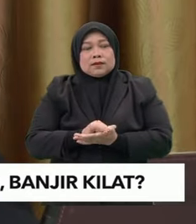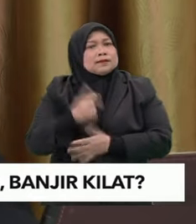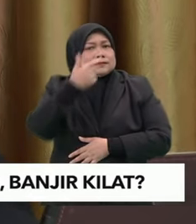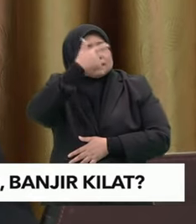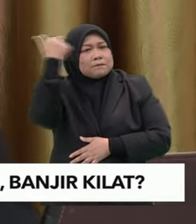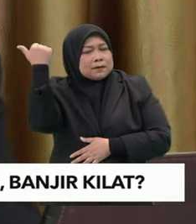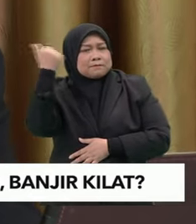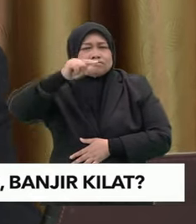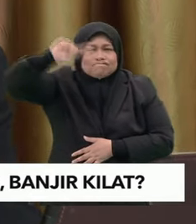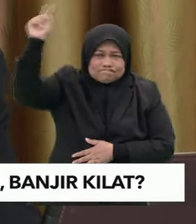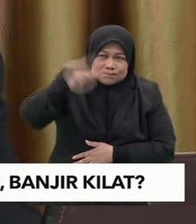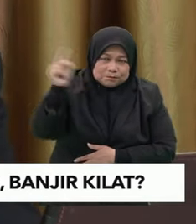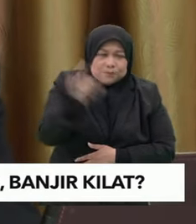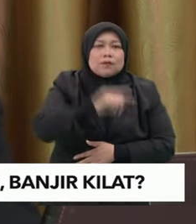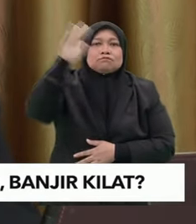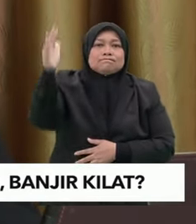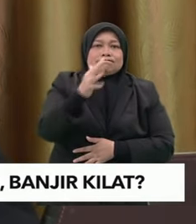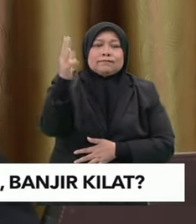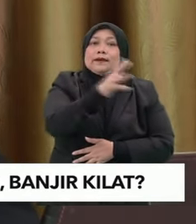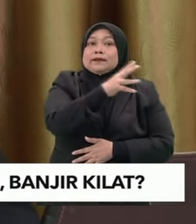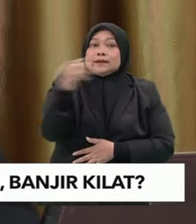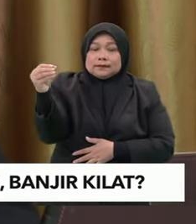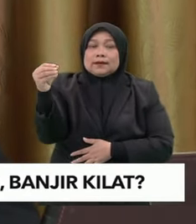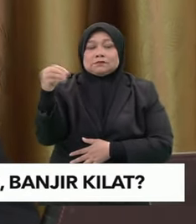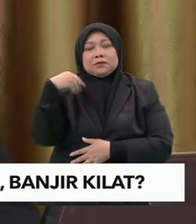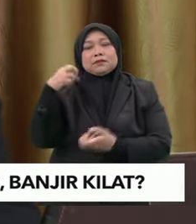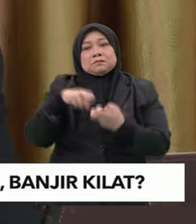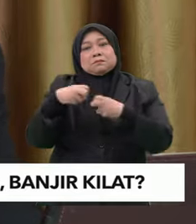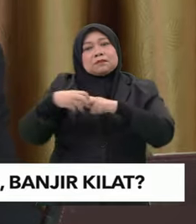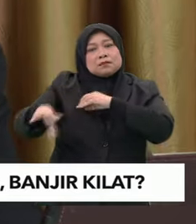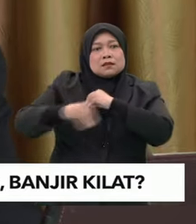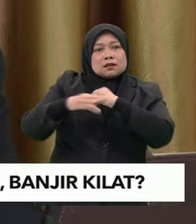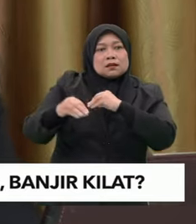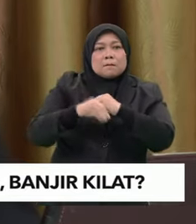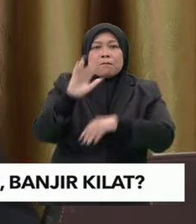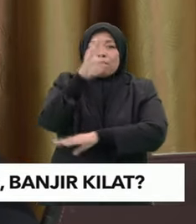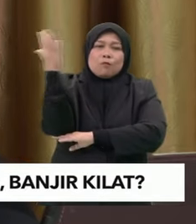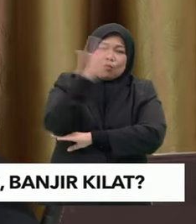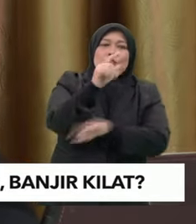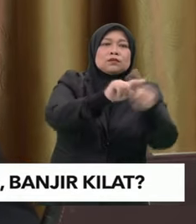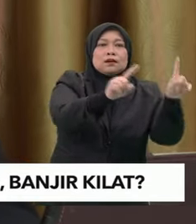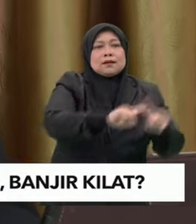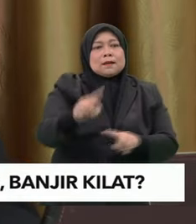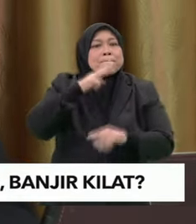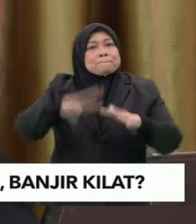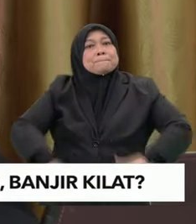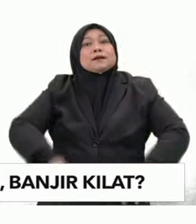disebabkan oleh ribut petir, dan juga itu akan datang masalah yang seperti pokok tumbang dan juga banjir